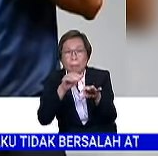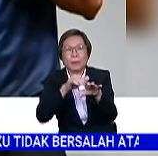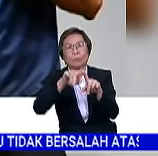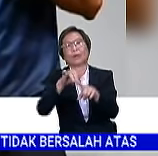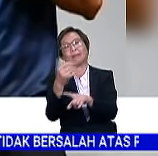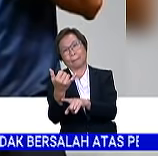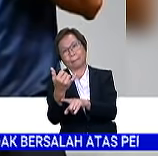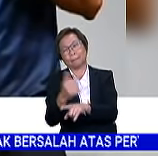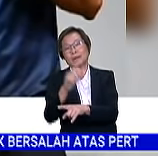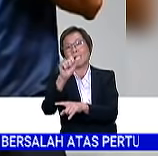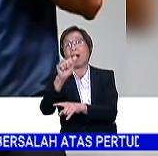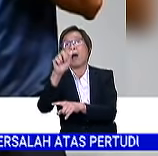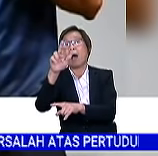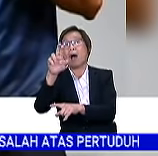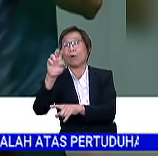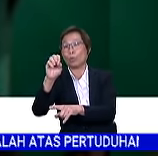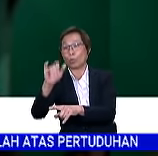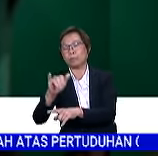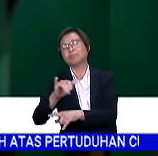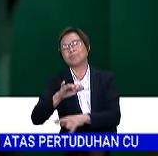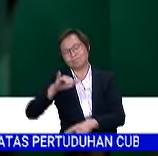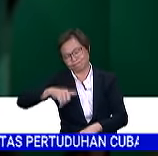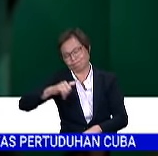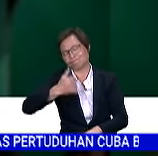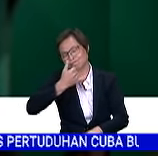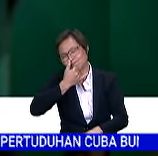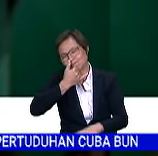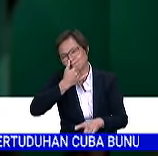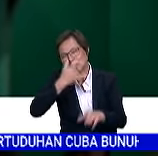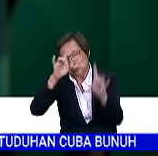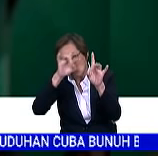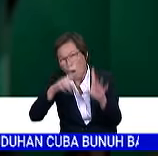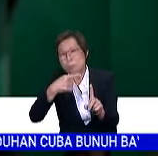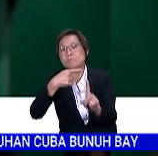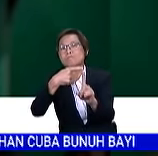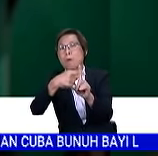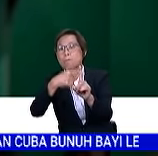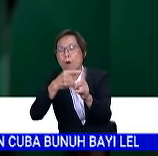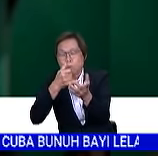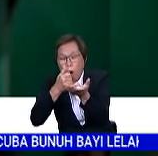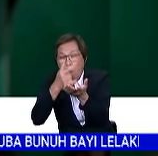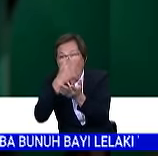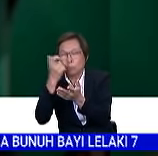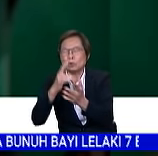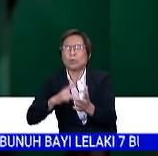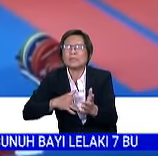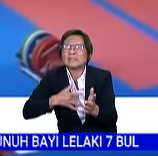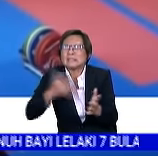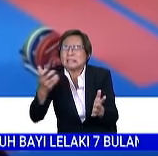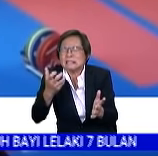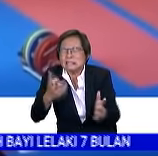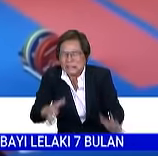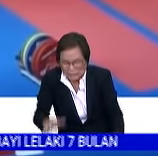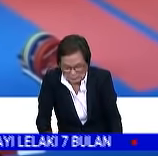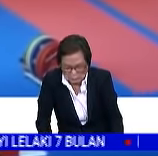lalu. Azroy bagaimanapun mengakui silapnya apabila dia diuji positif bahan terlarang bagi tujuan mengurangkan rasa sakit di bahagian